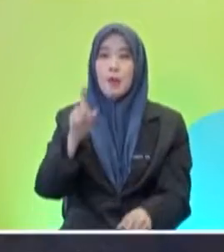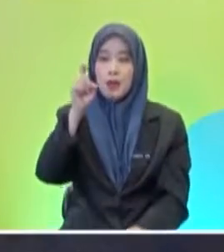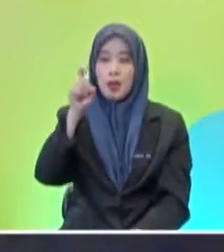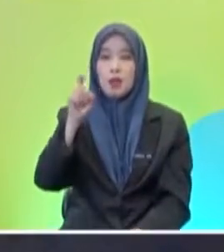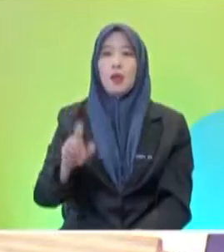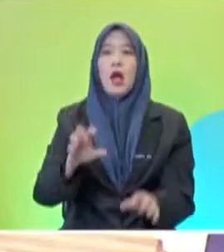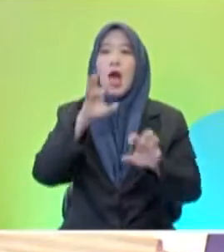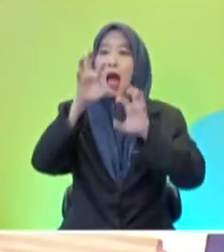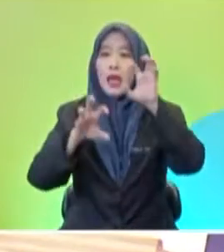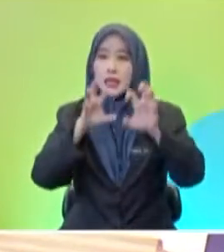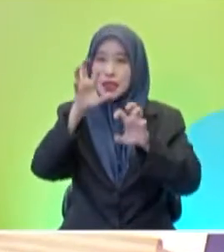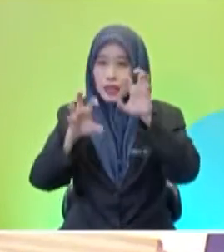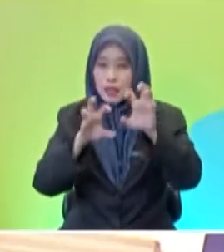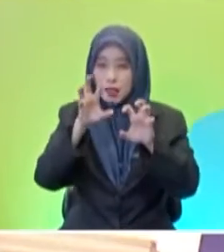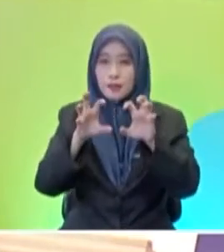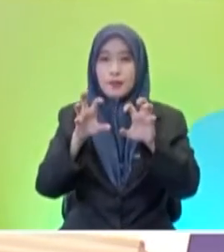Anjing. Anjing. Ha,